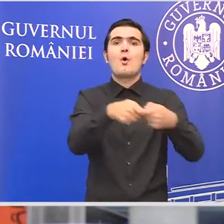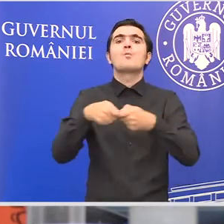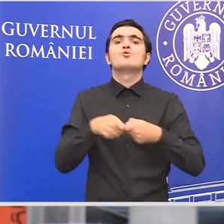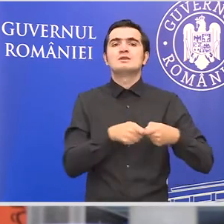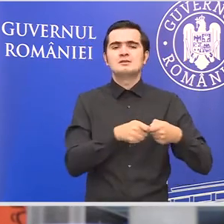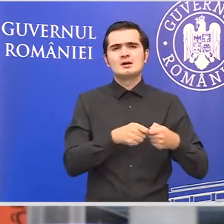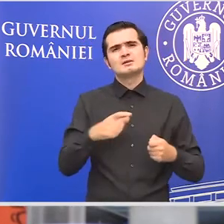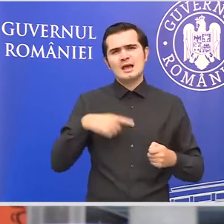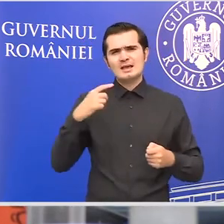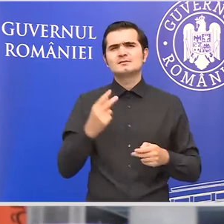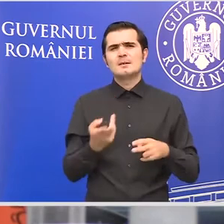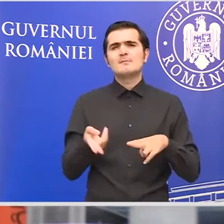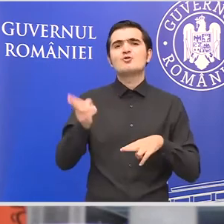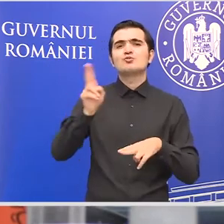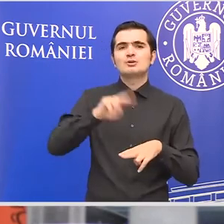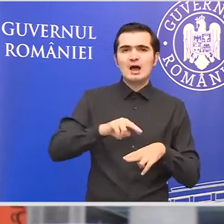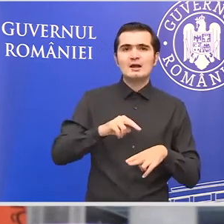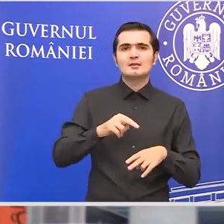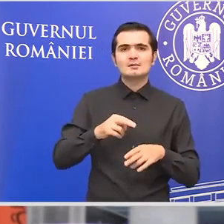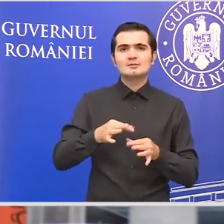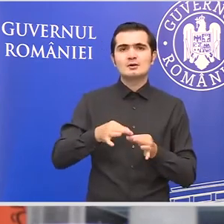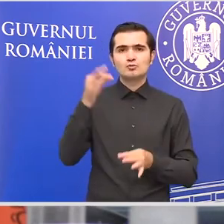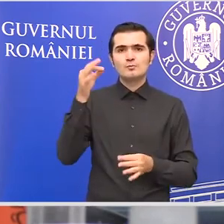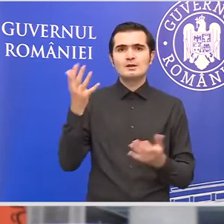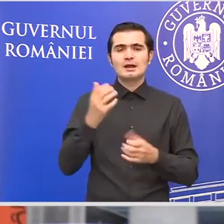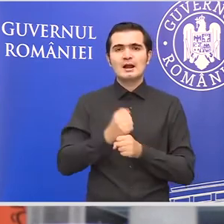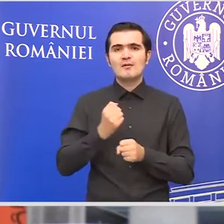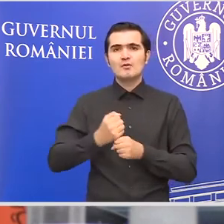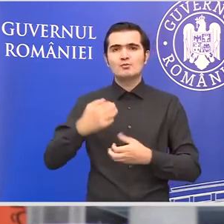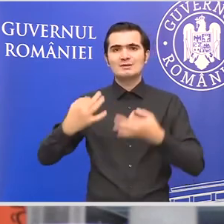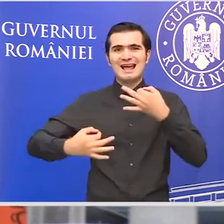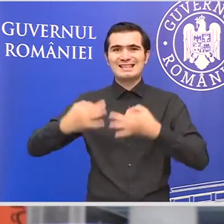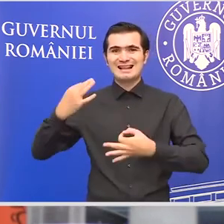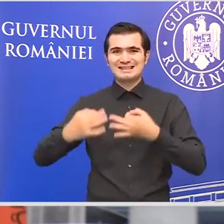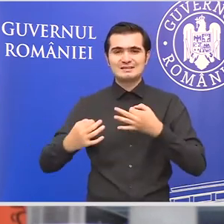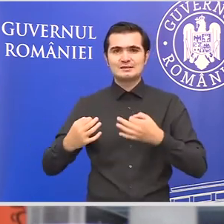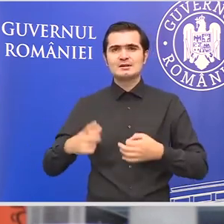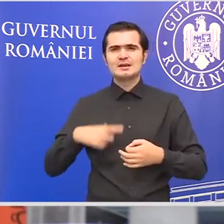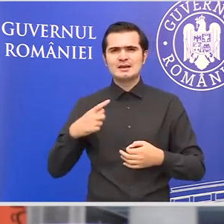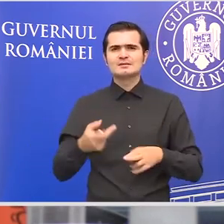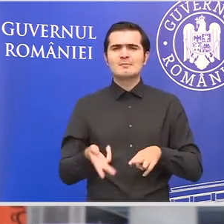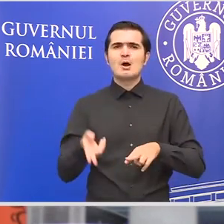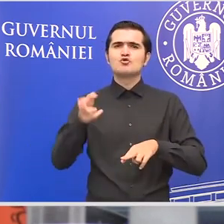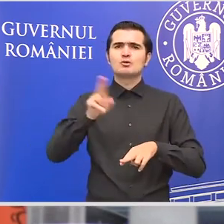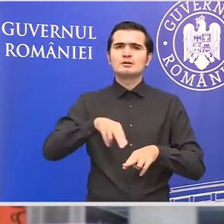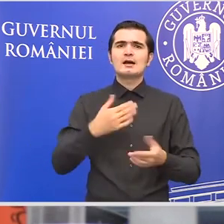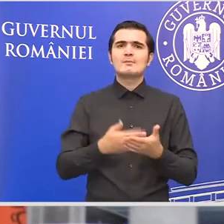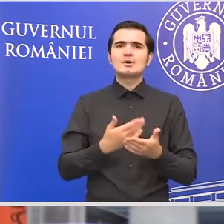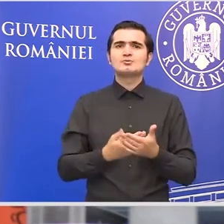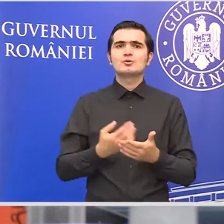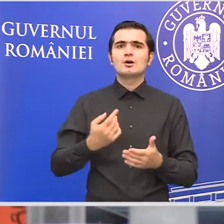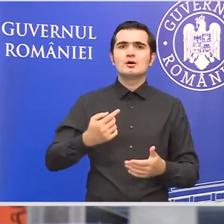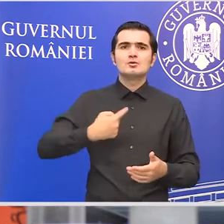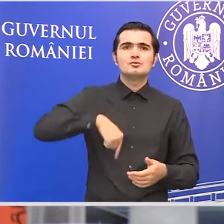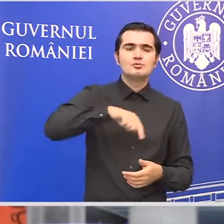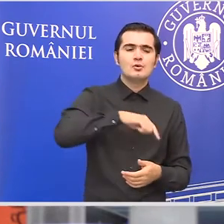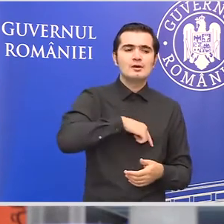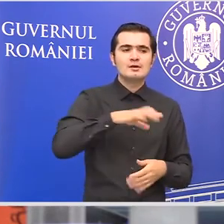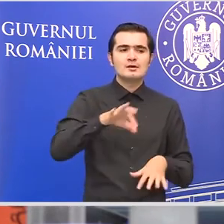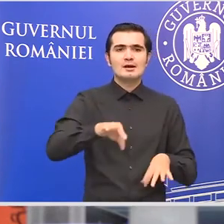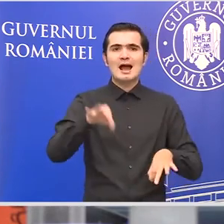majoritară între tulpinile care au fost secvențiate. Este majoritară și pentru că selectăm